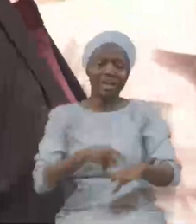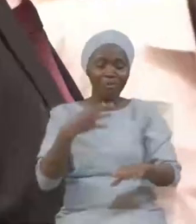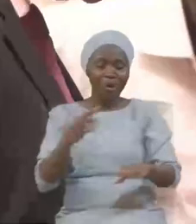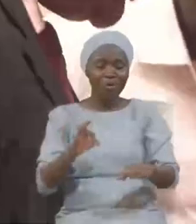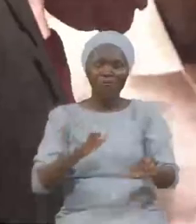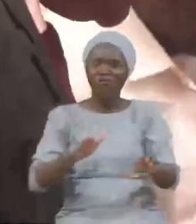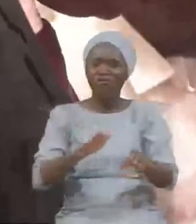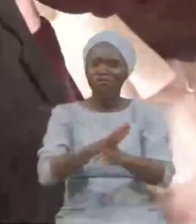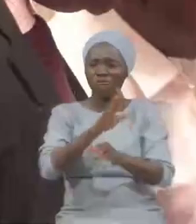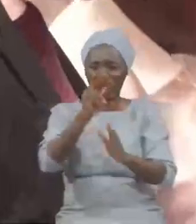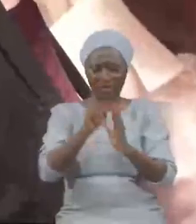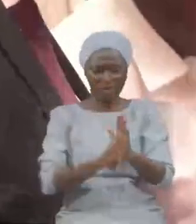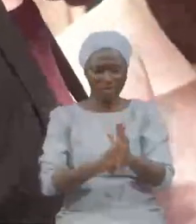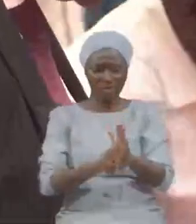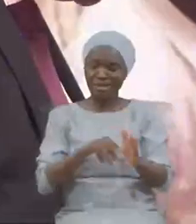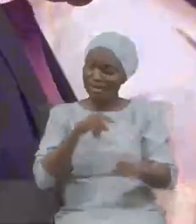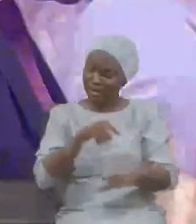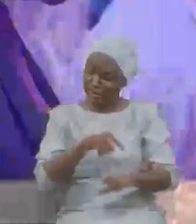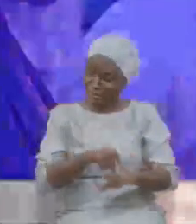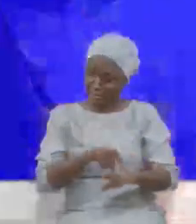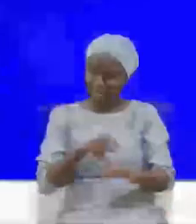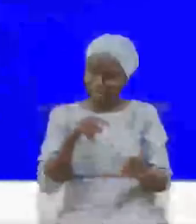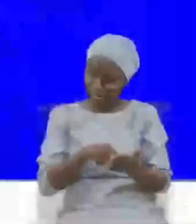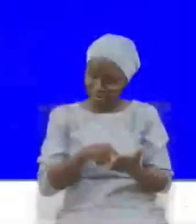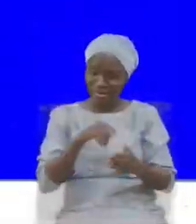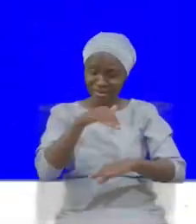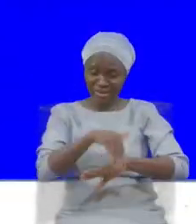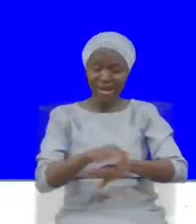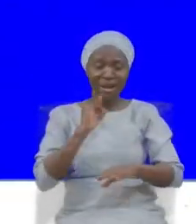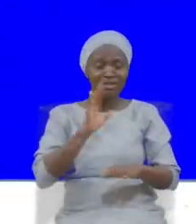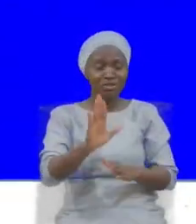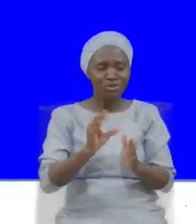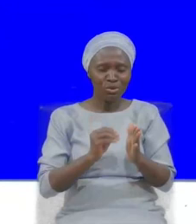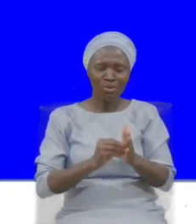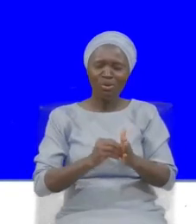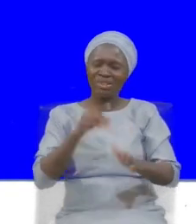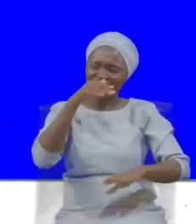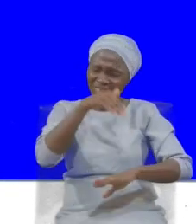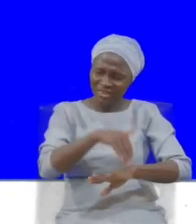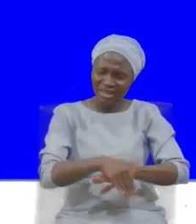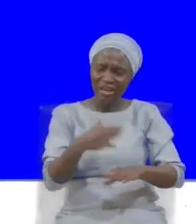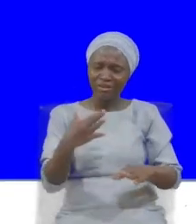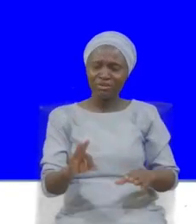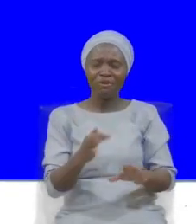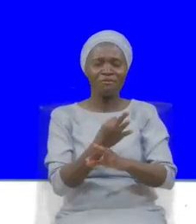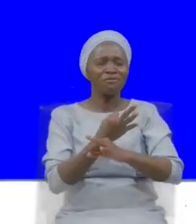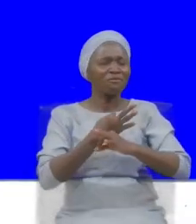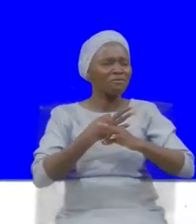de plénitude. Ce soir, c'est la soirée de libération.